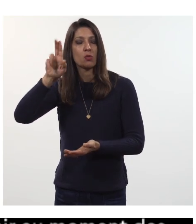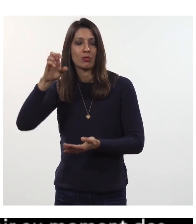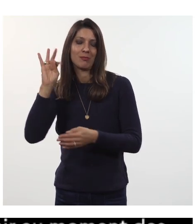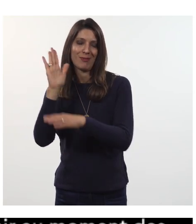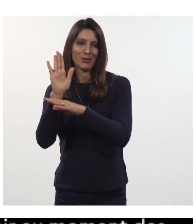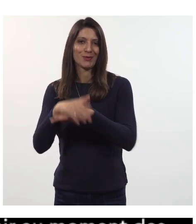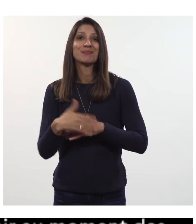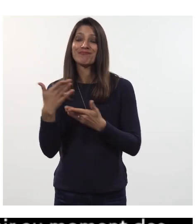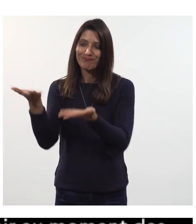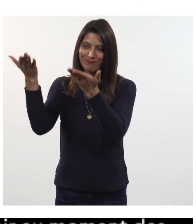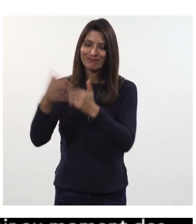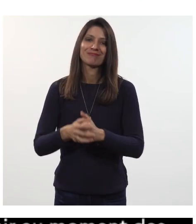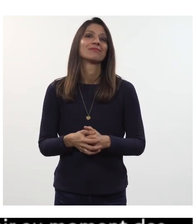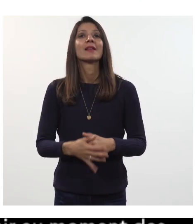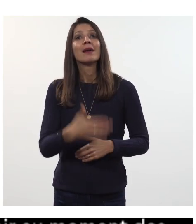Villemontex. Merci.